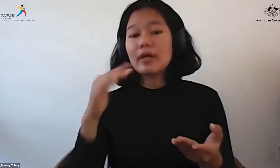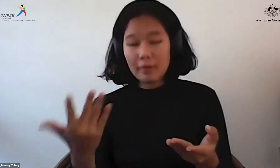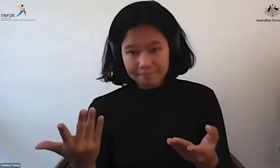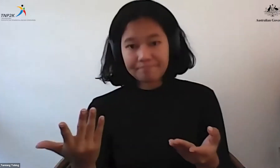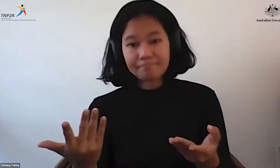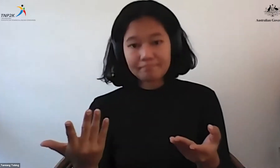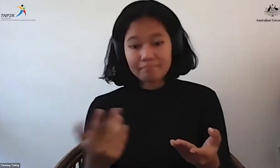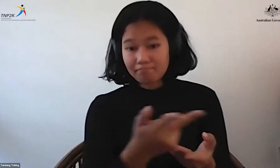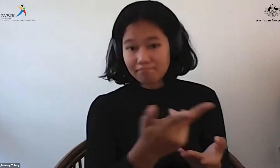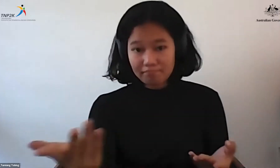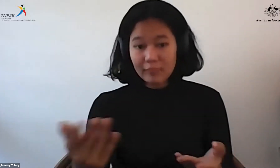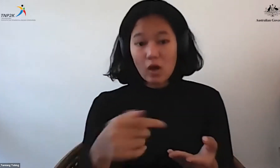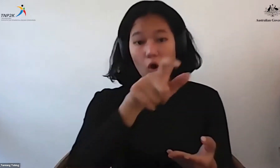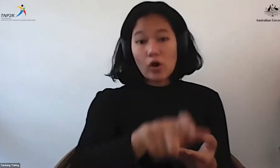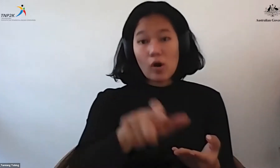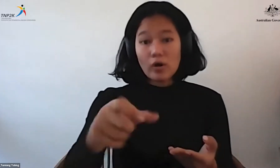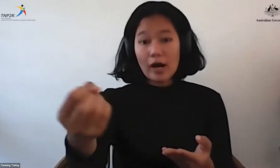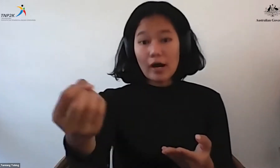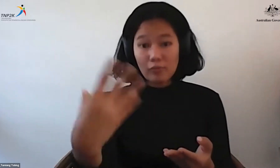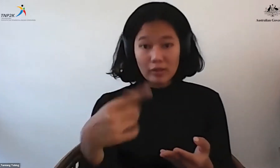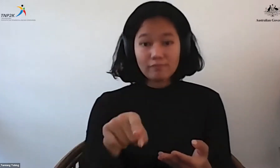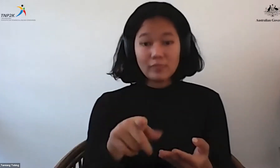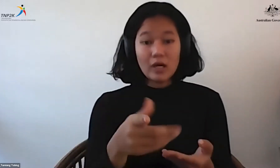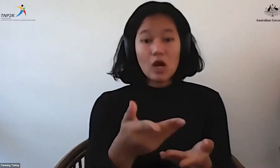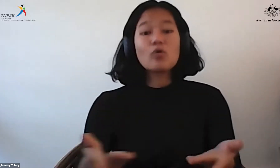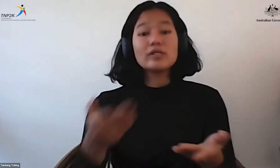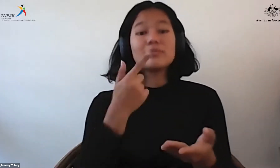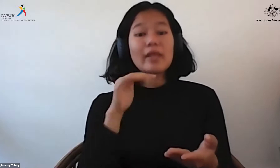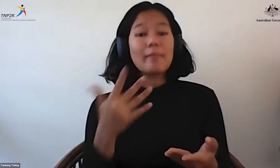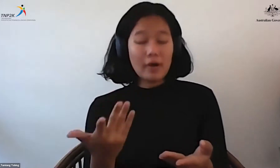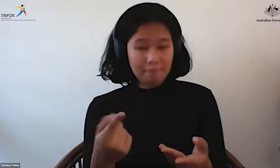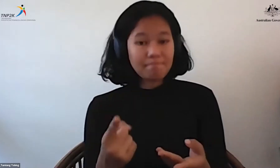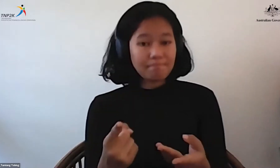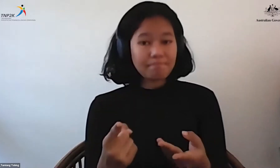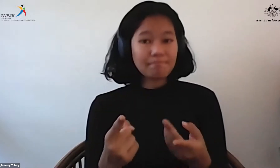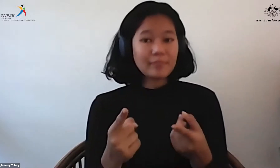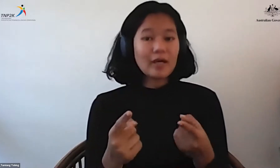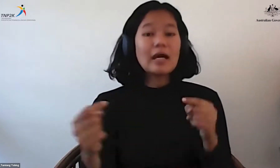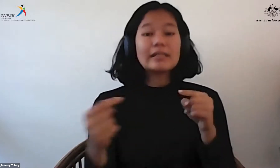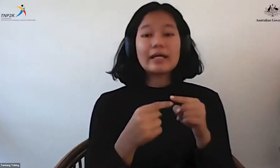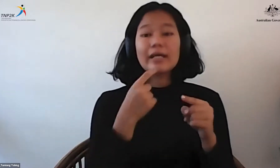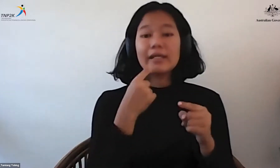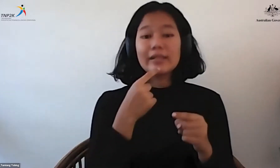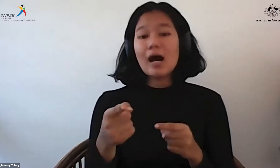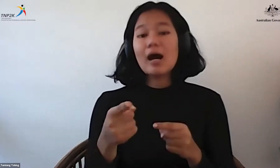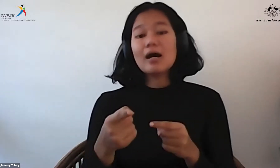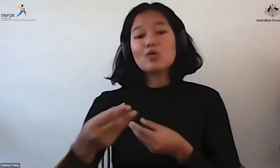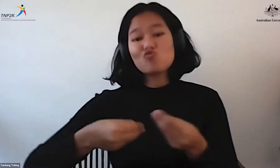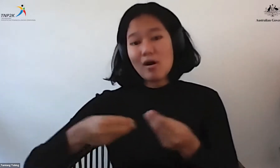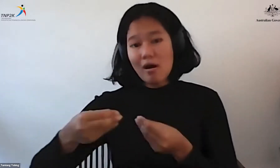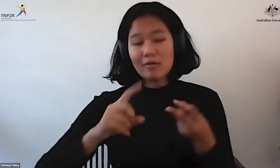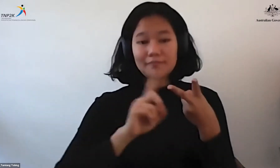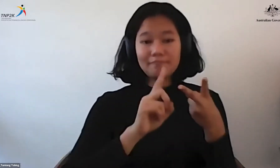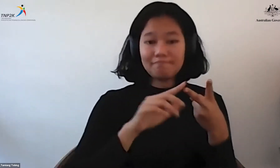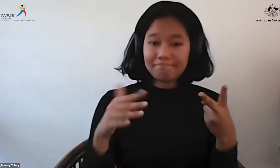pada saat pandemi COVID-19 itu seperti apa, terkait dengan usaha mereka. Kemudian yang